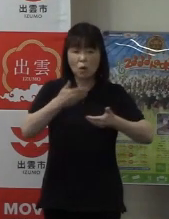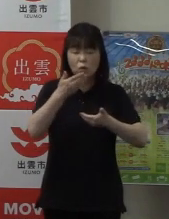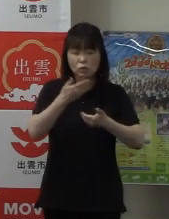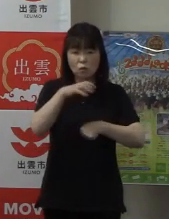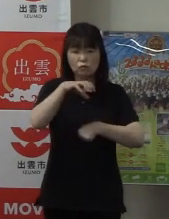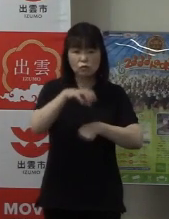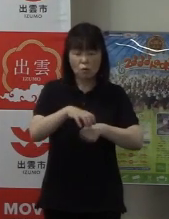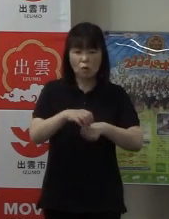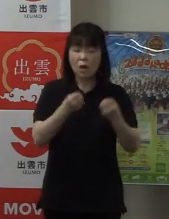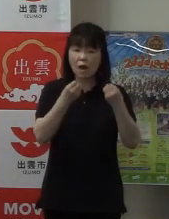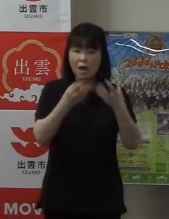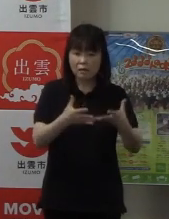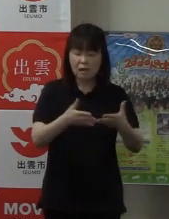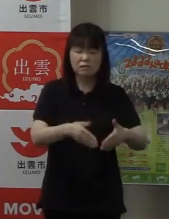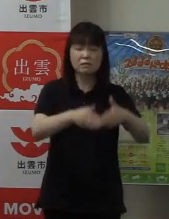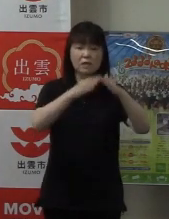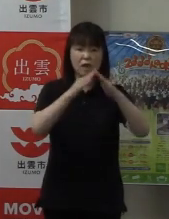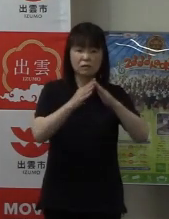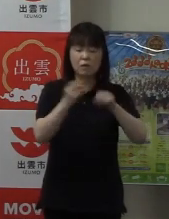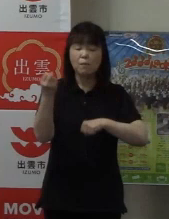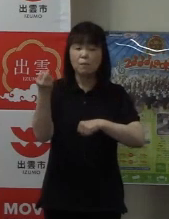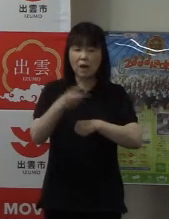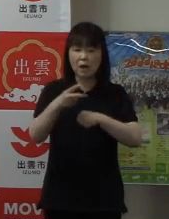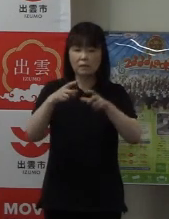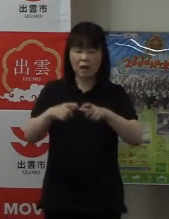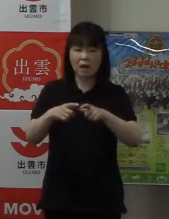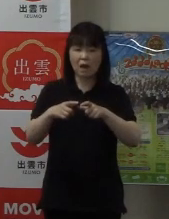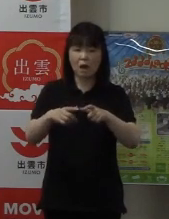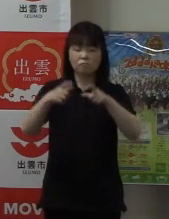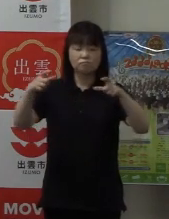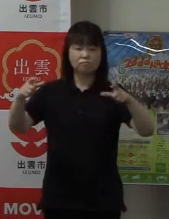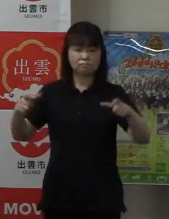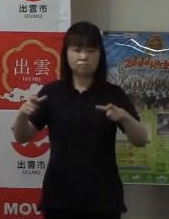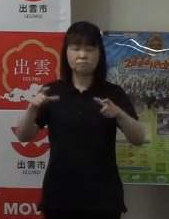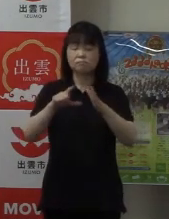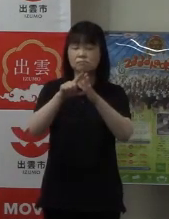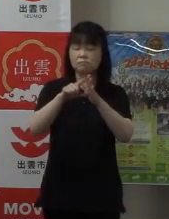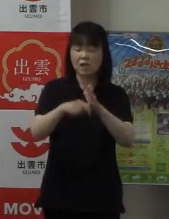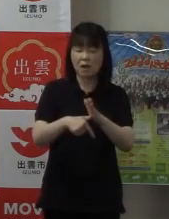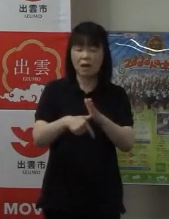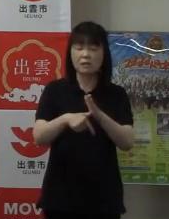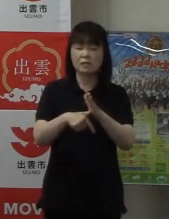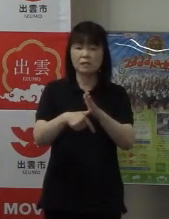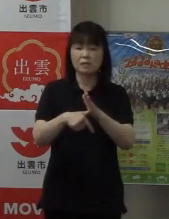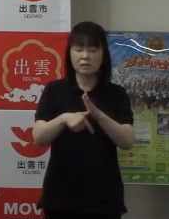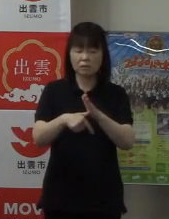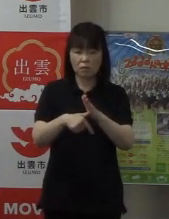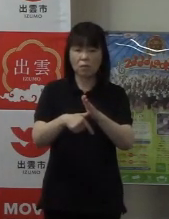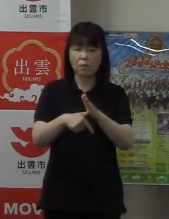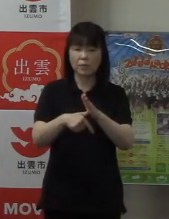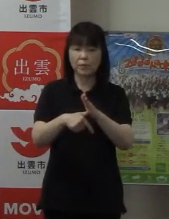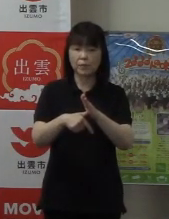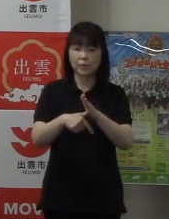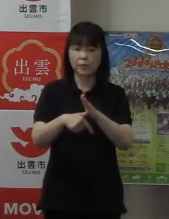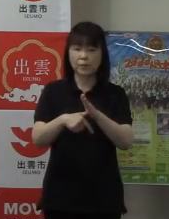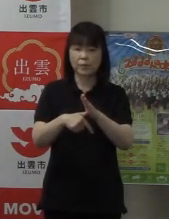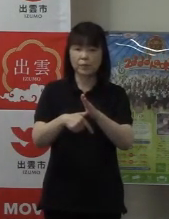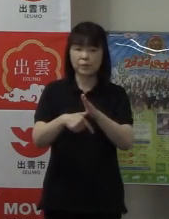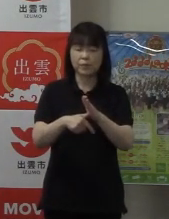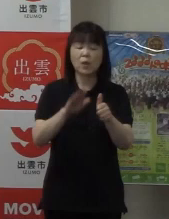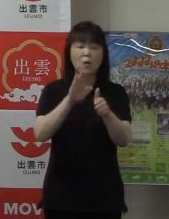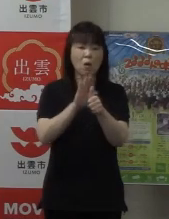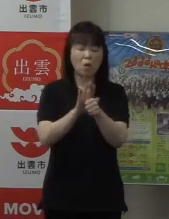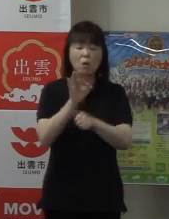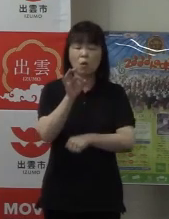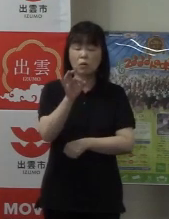設される際、また事業拡充をされる場合のものに対する補